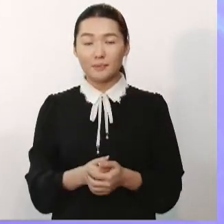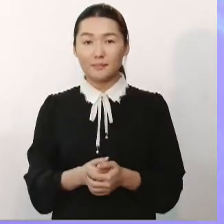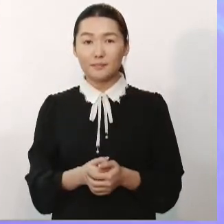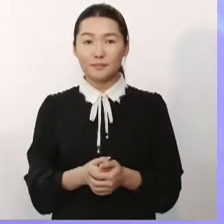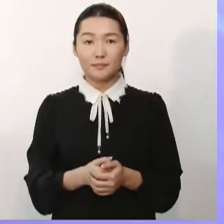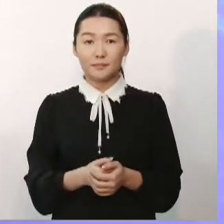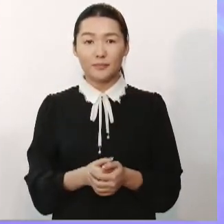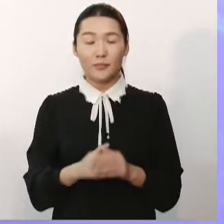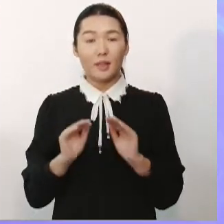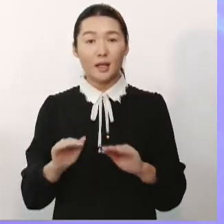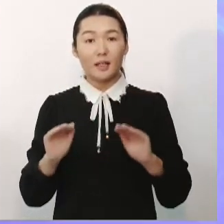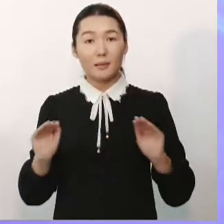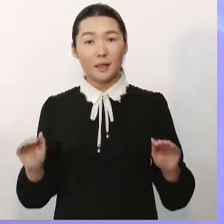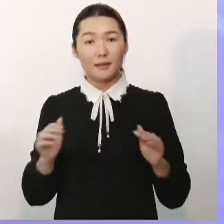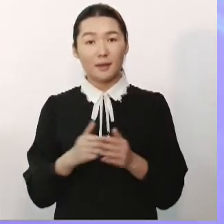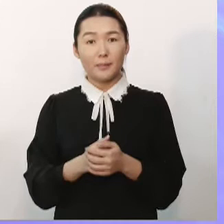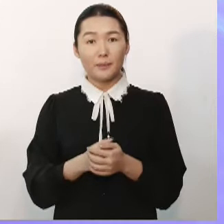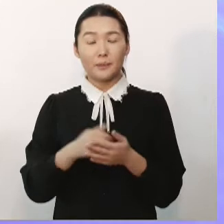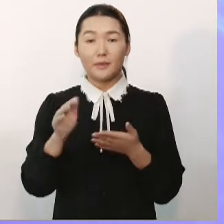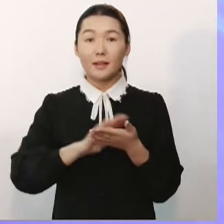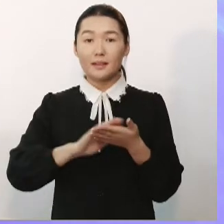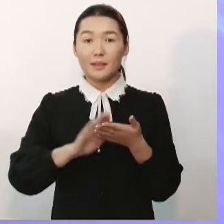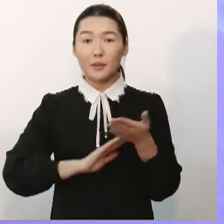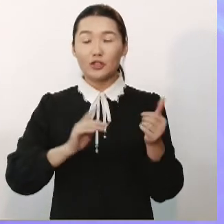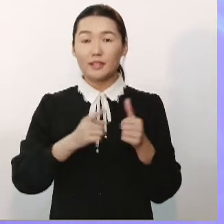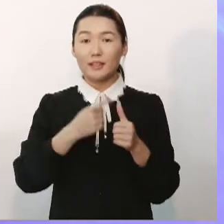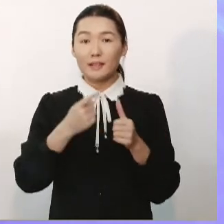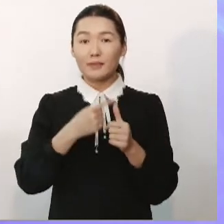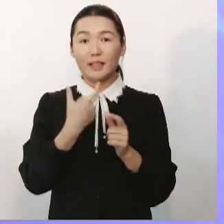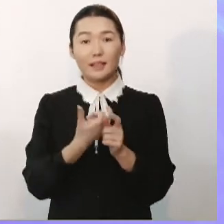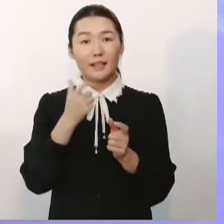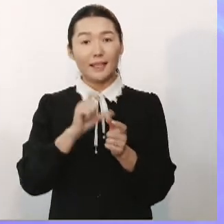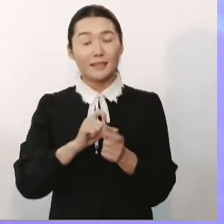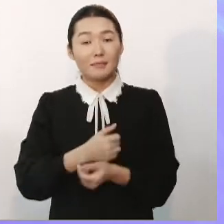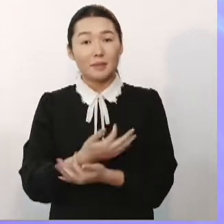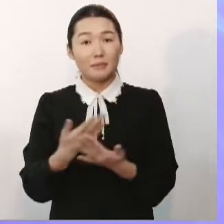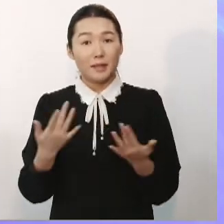выполнять. Ребята, запишите название этих предметов.